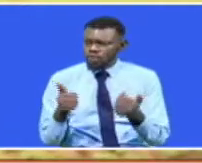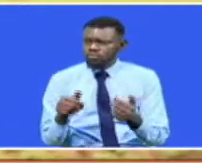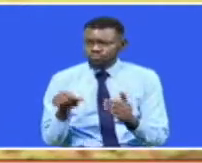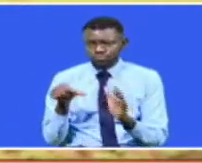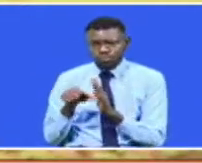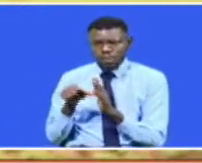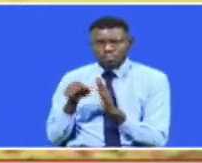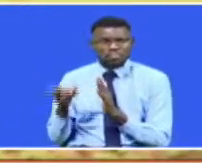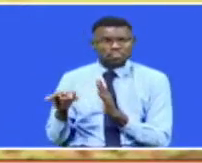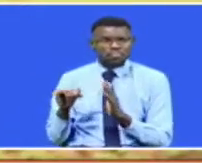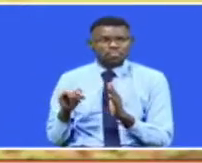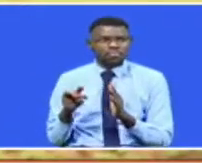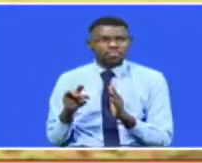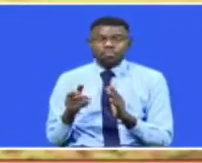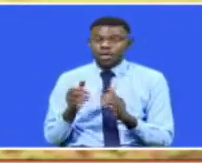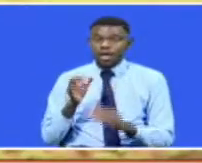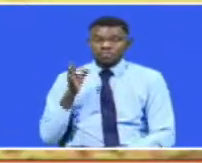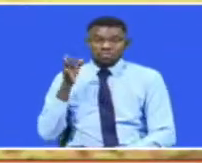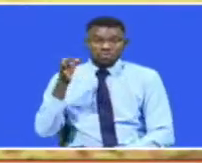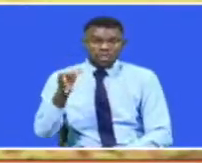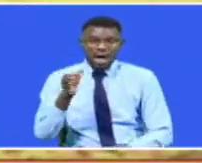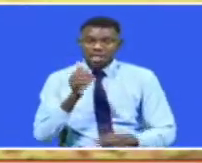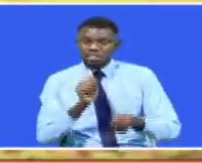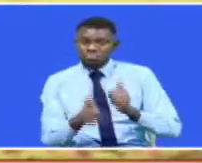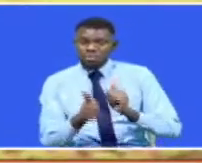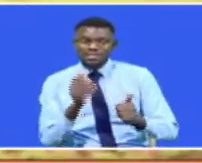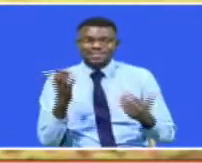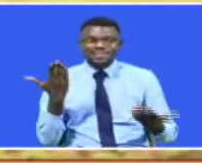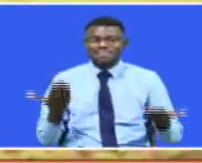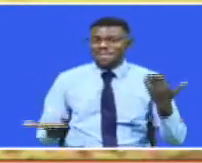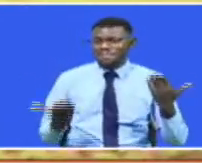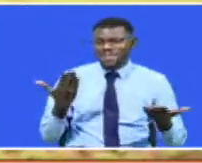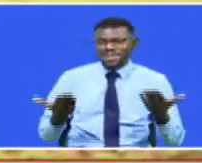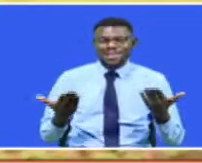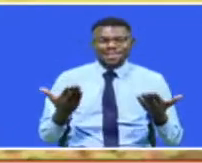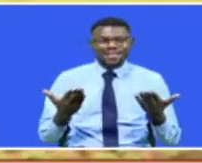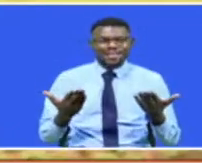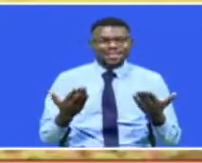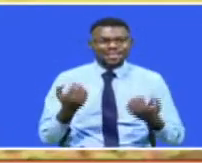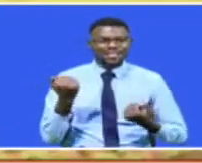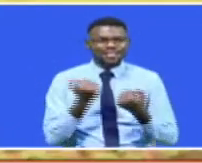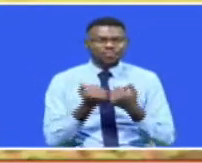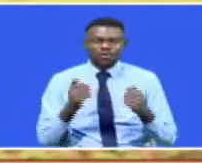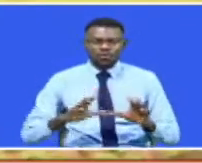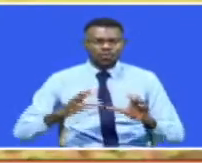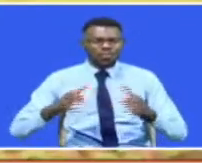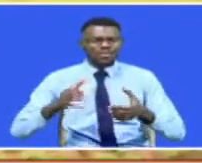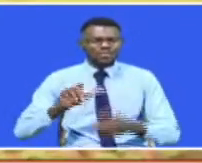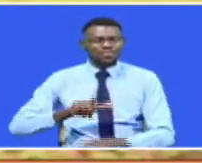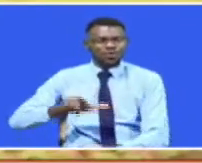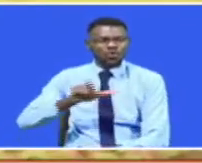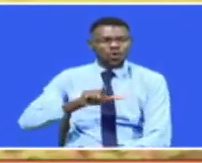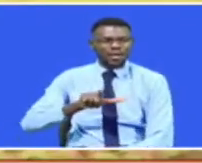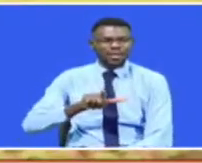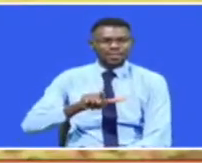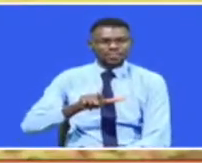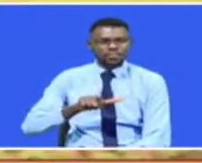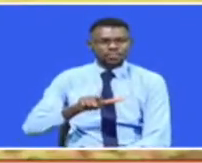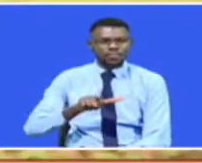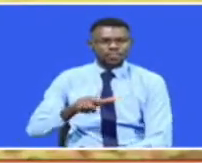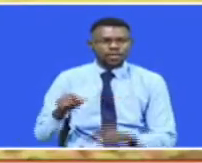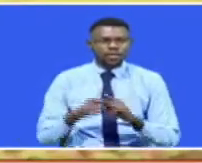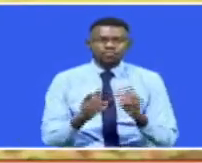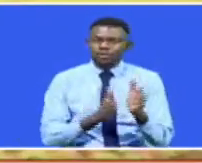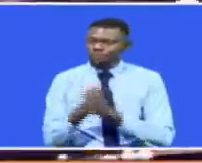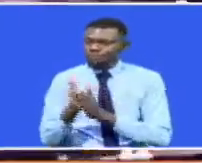event, maybe on one of the future days, or maybe something to support the local community and to also